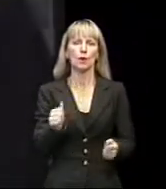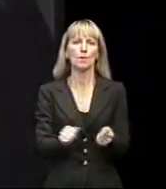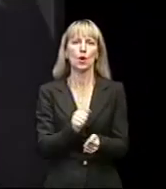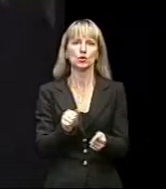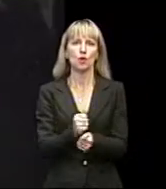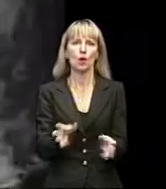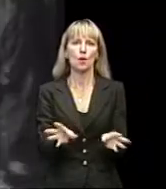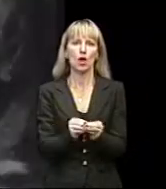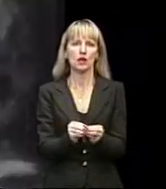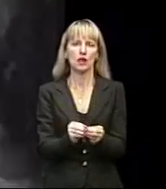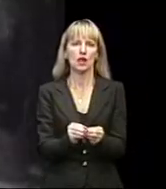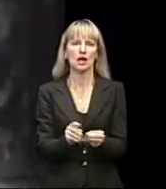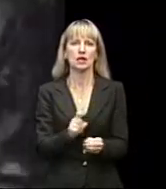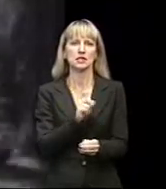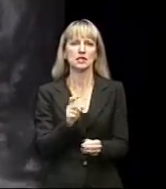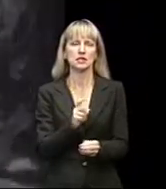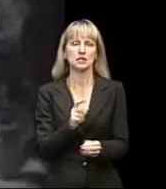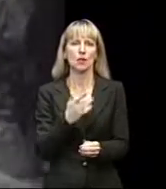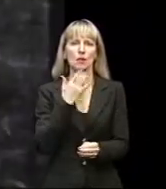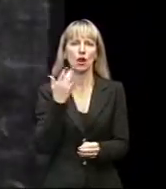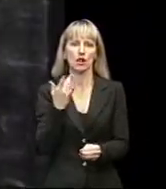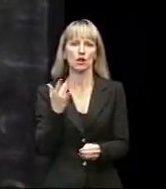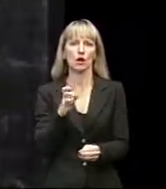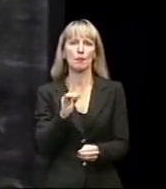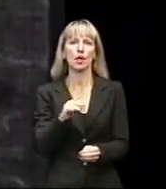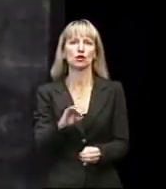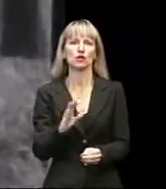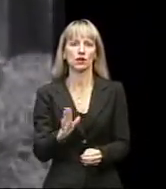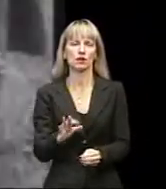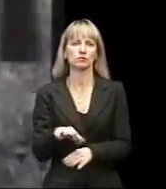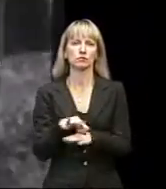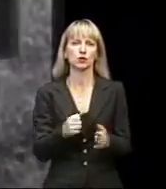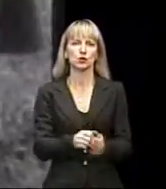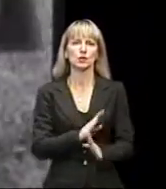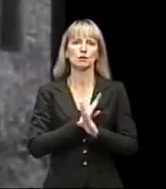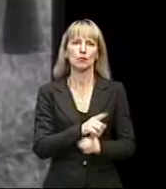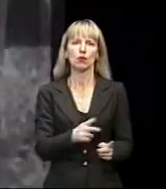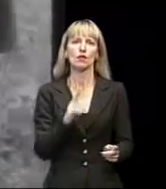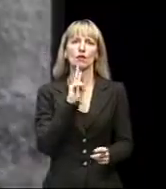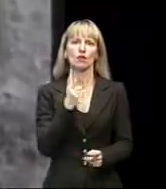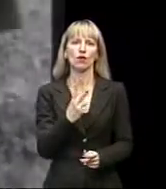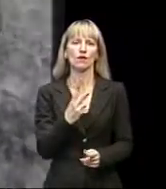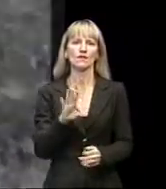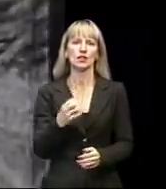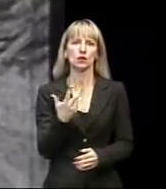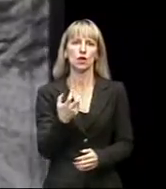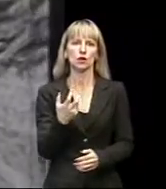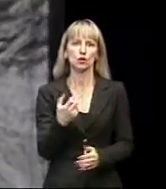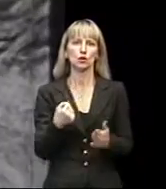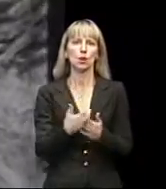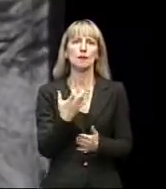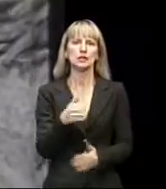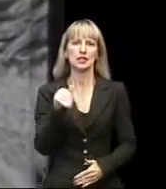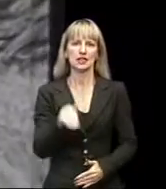поєднанні з згубною реквізиційною політикою більшовиків призвели до смерті протягом 2 років від 300 до 500 тисяч